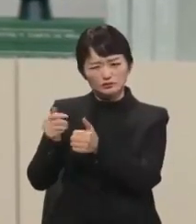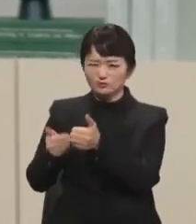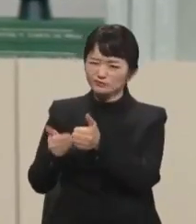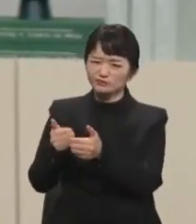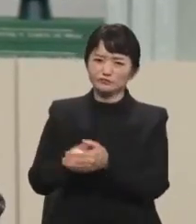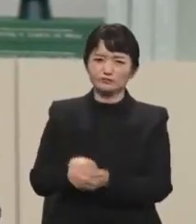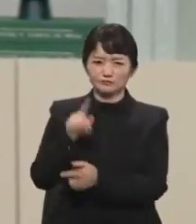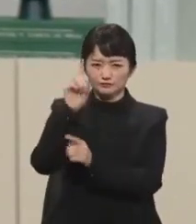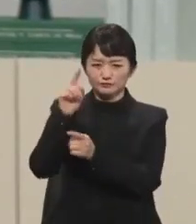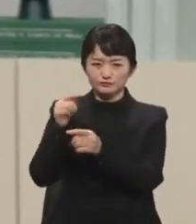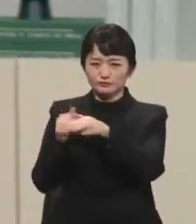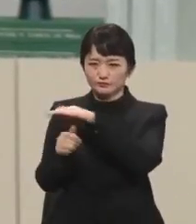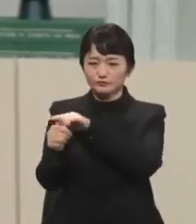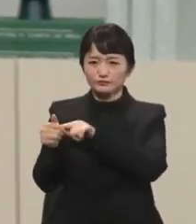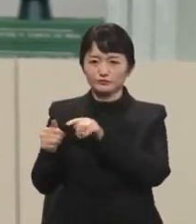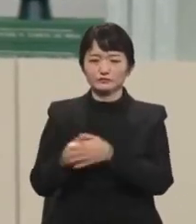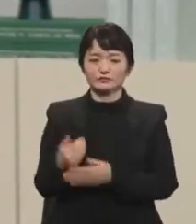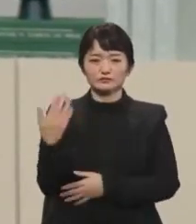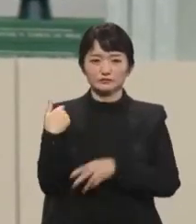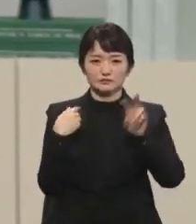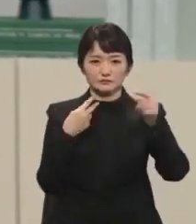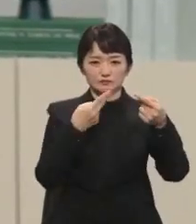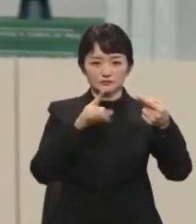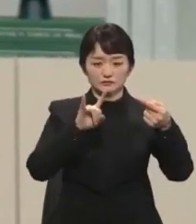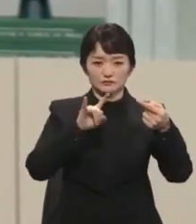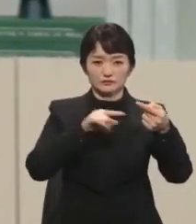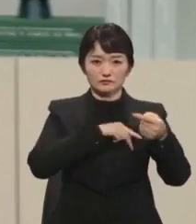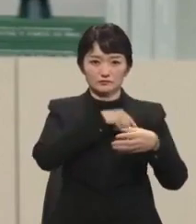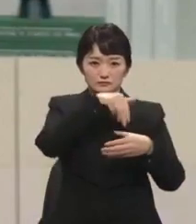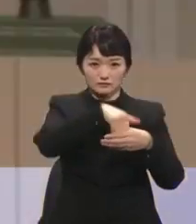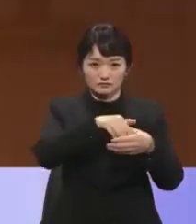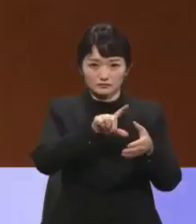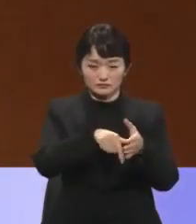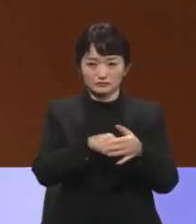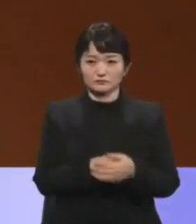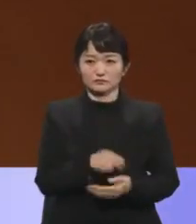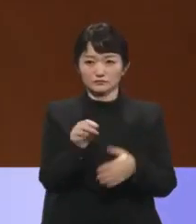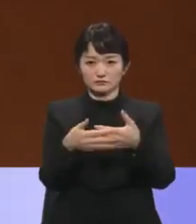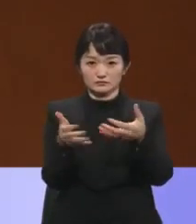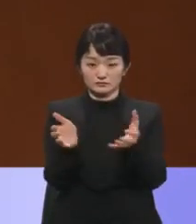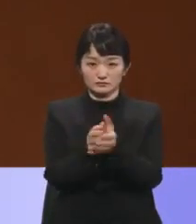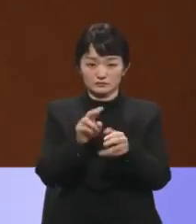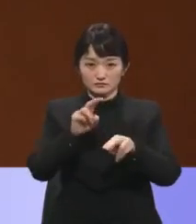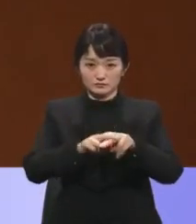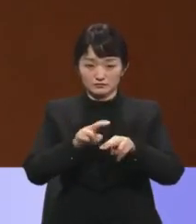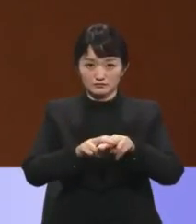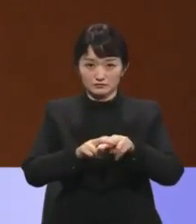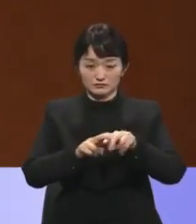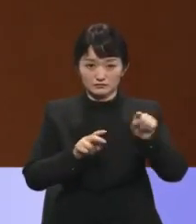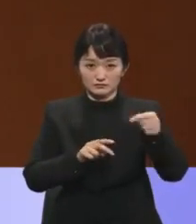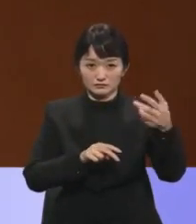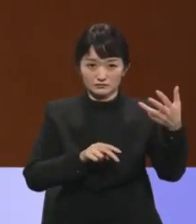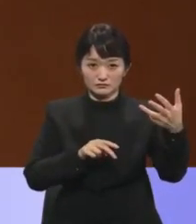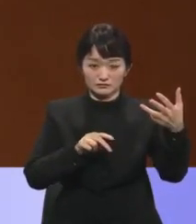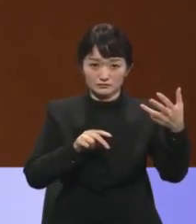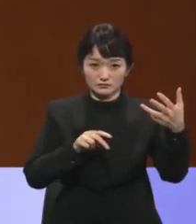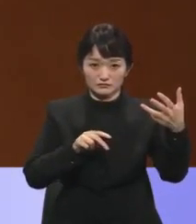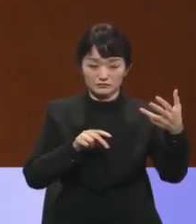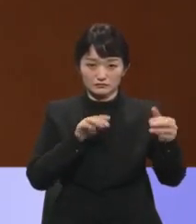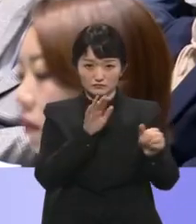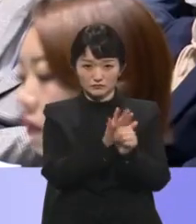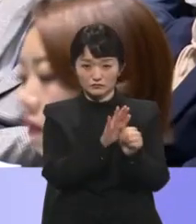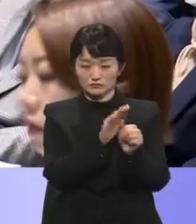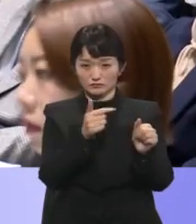대표가 지난 21대 총선의 여당 대표로서 여당의 180석의 거대 여당을 만드는데 크게 일하신 분이